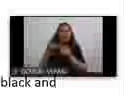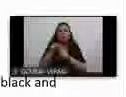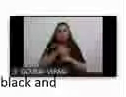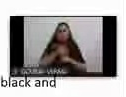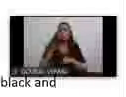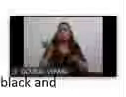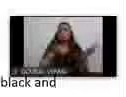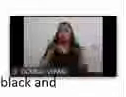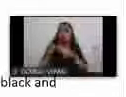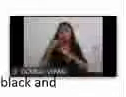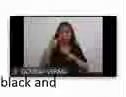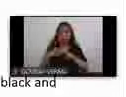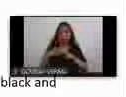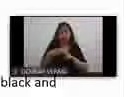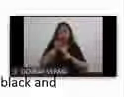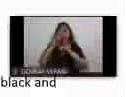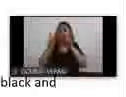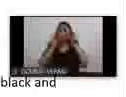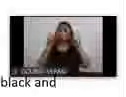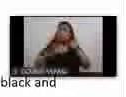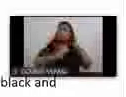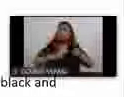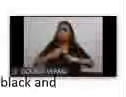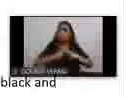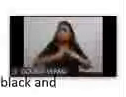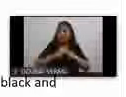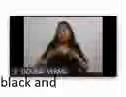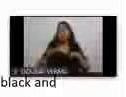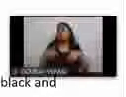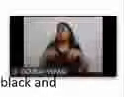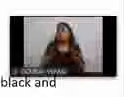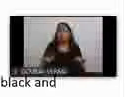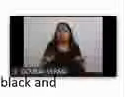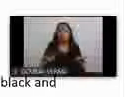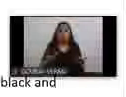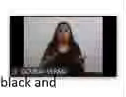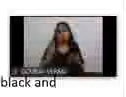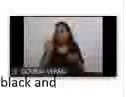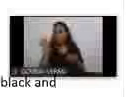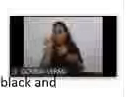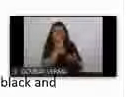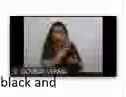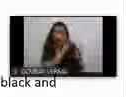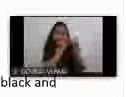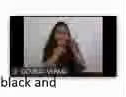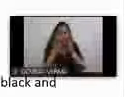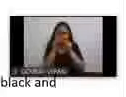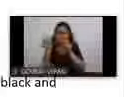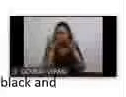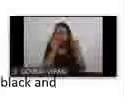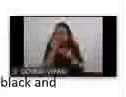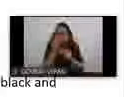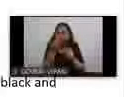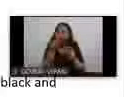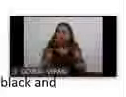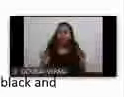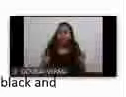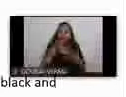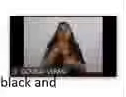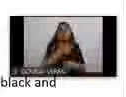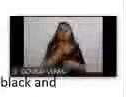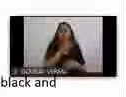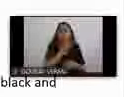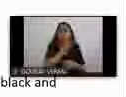नाम भी या किसी लेटर्स को देखने के लिए इंटरेस्ट दिखाएगा. 4 से 6 साल के अंदर दे आर रेडी